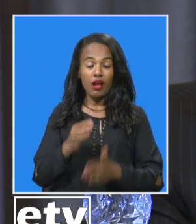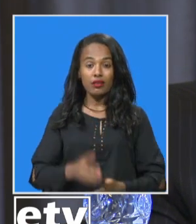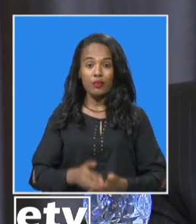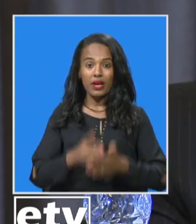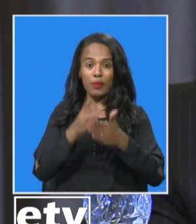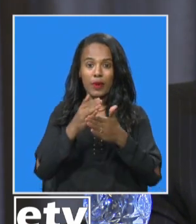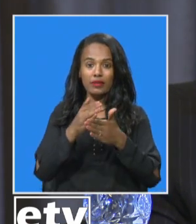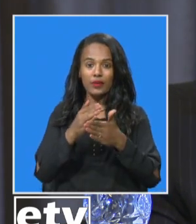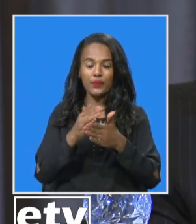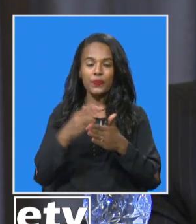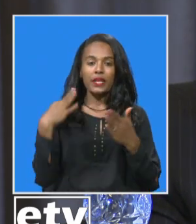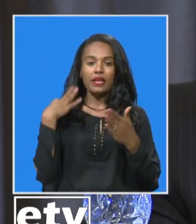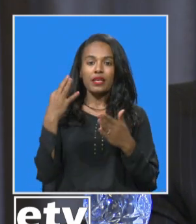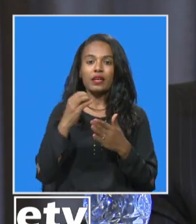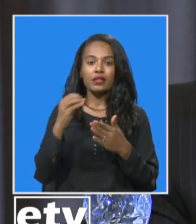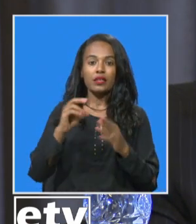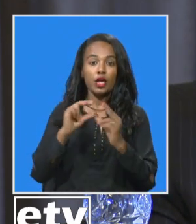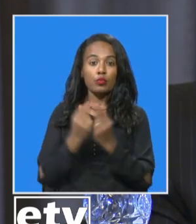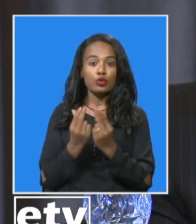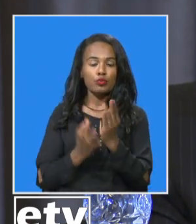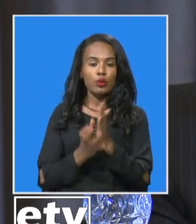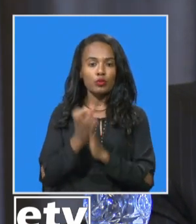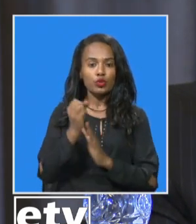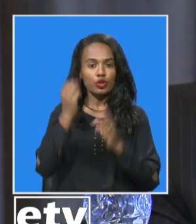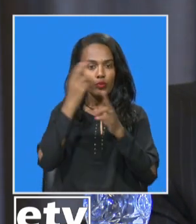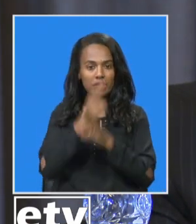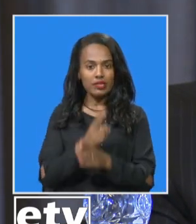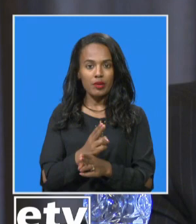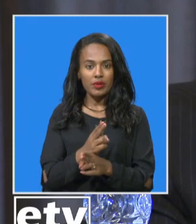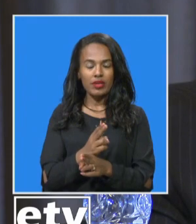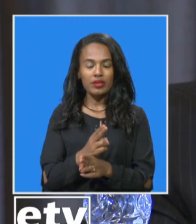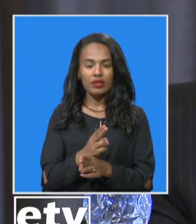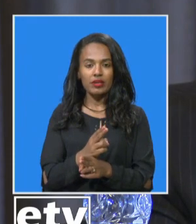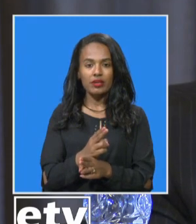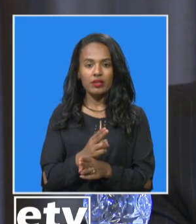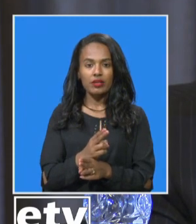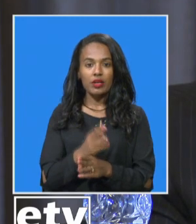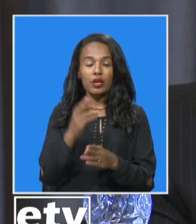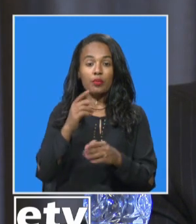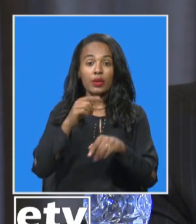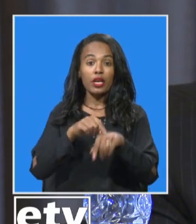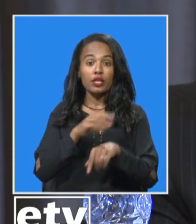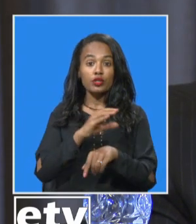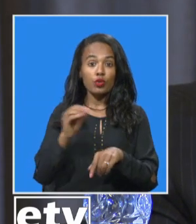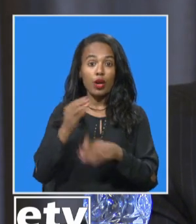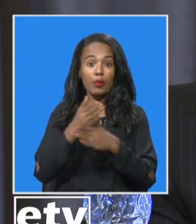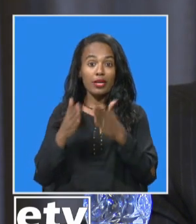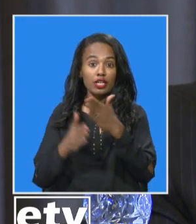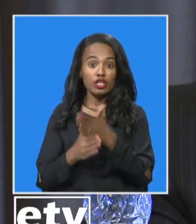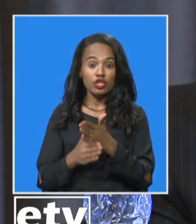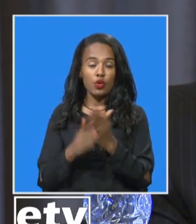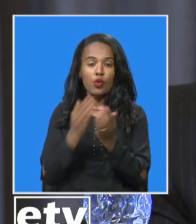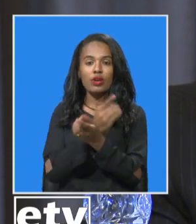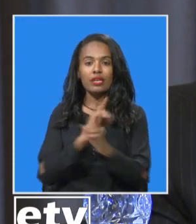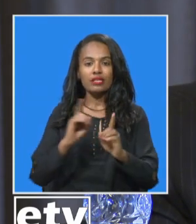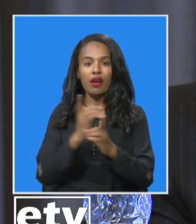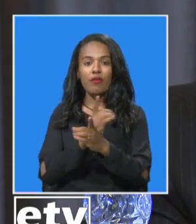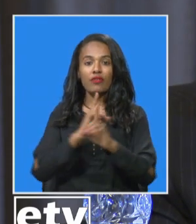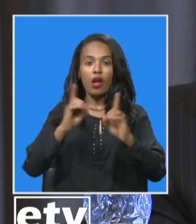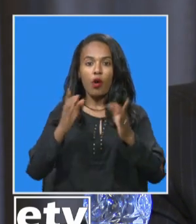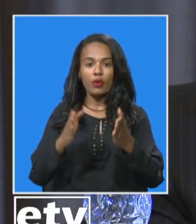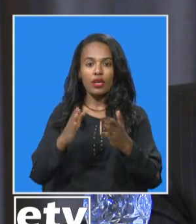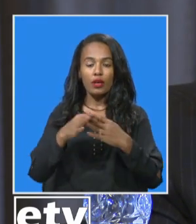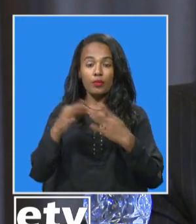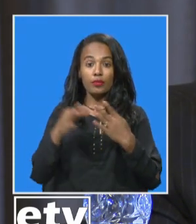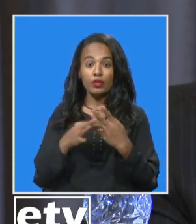መገንባት፣ የግልና የቡድን መብቶችን ማስከበርና በየጊዜውና በየደረጃው ነጻና ፍትሃዊ